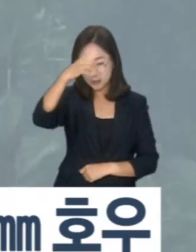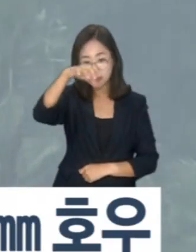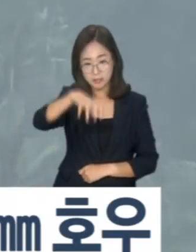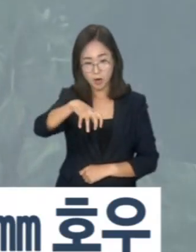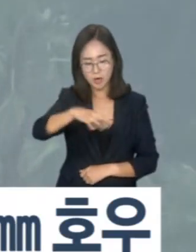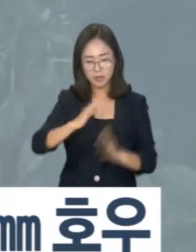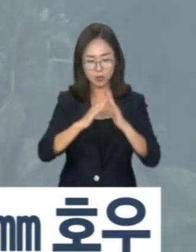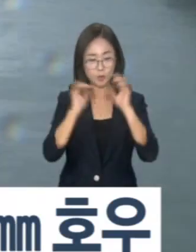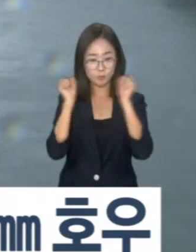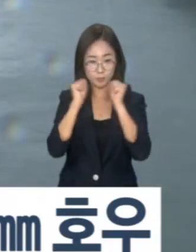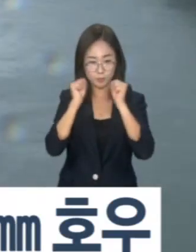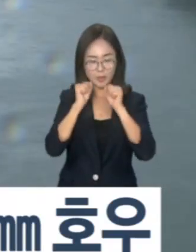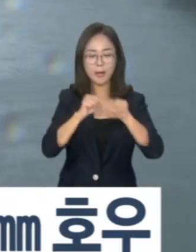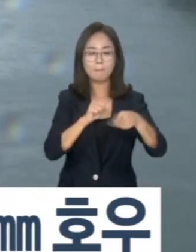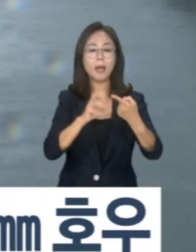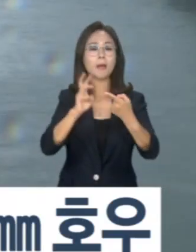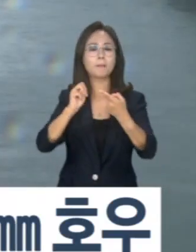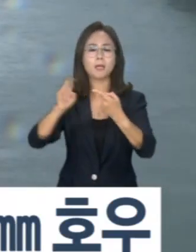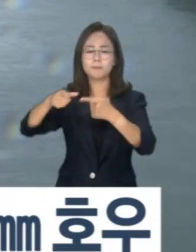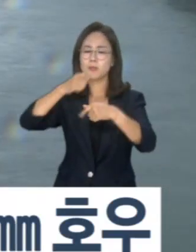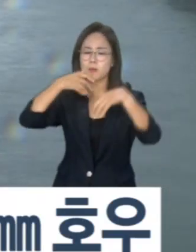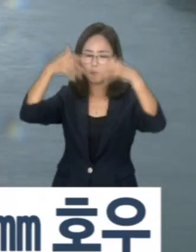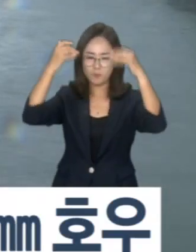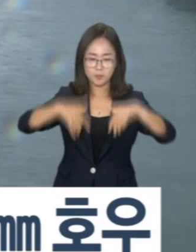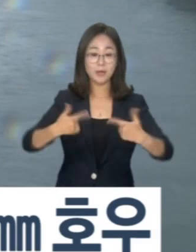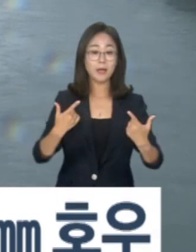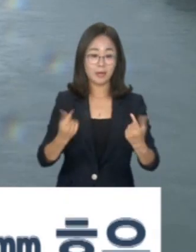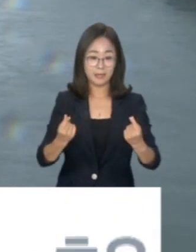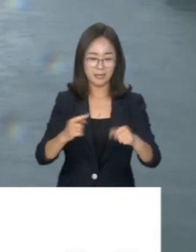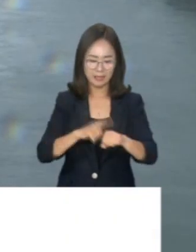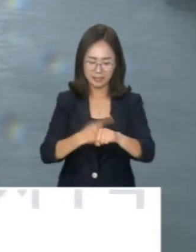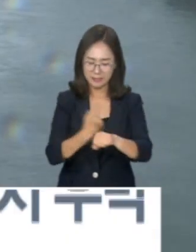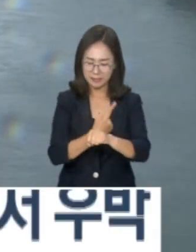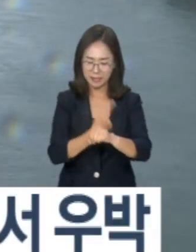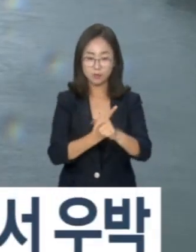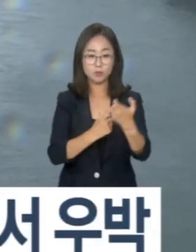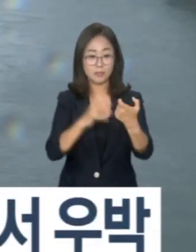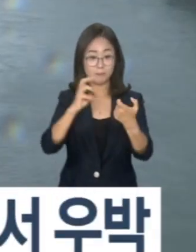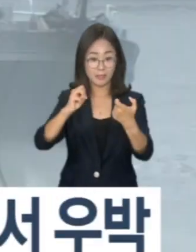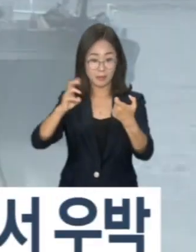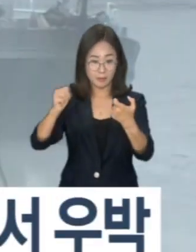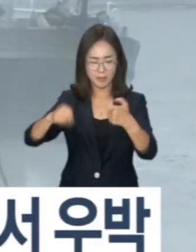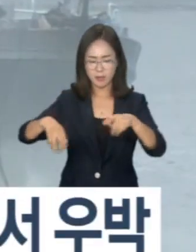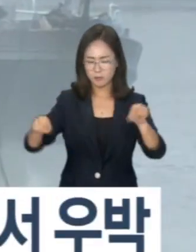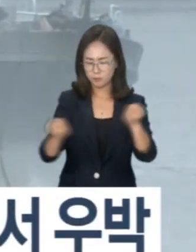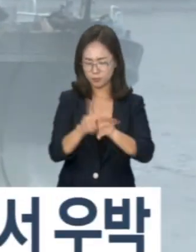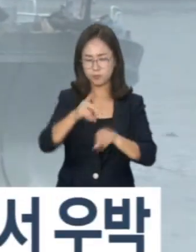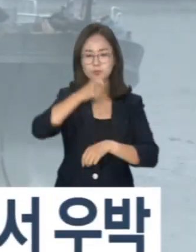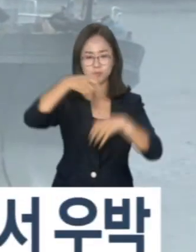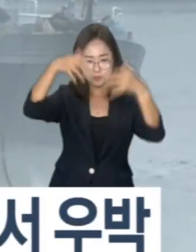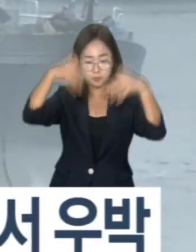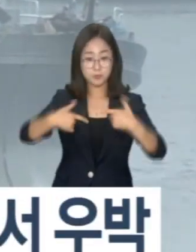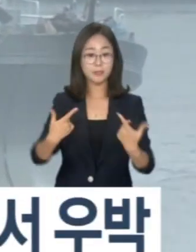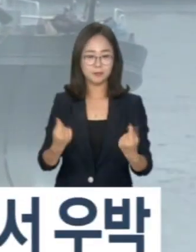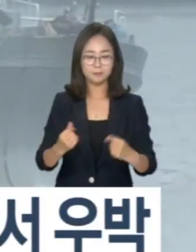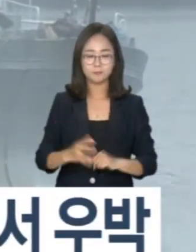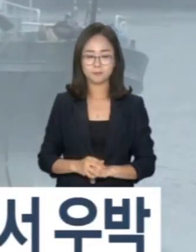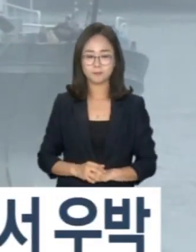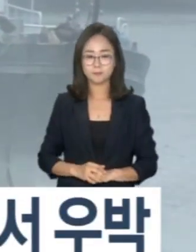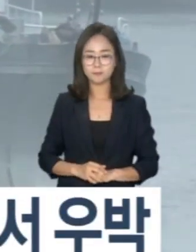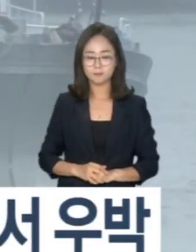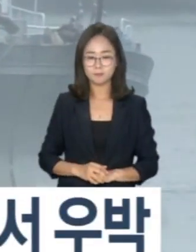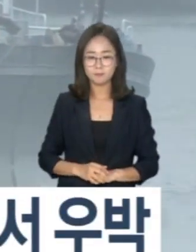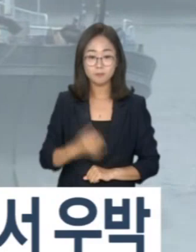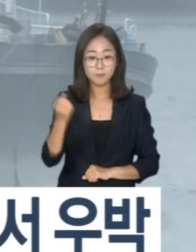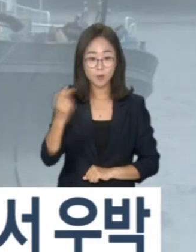전북과 경북에 100mm 넘는 비가 예상됩니다. 시간당 60mm 안팎의 돌풍과 벼락을 동반한 요란한 비가